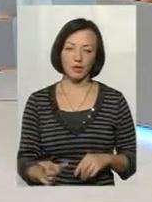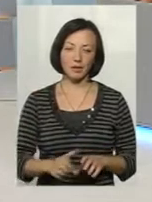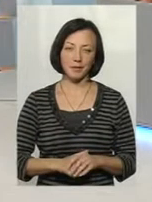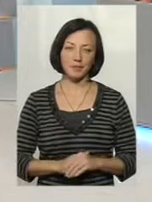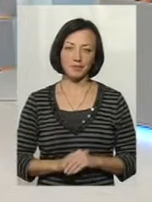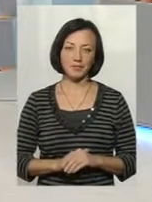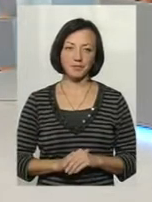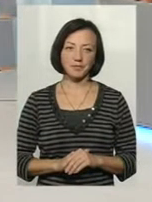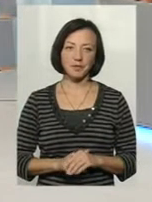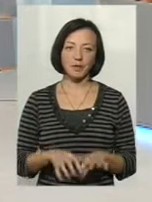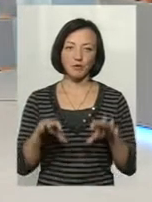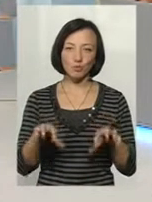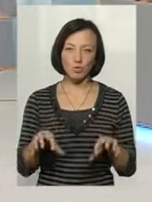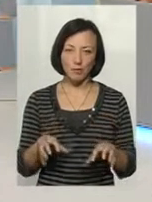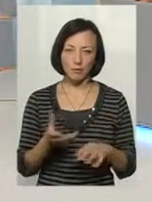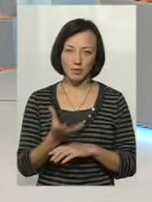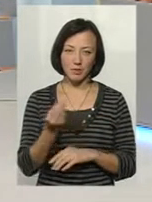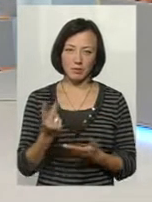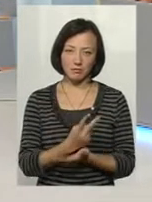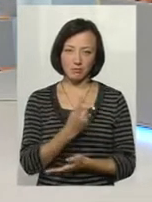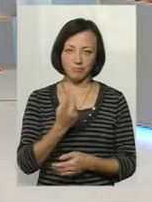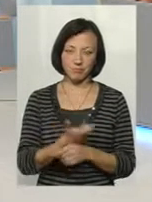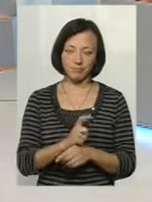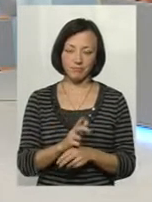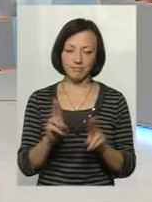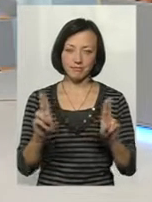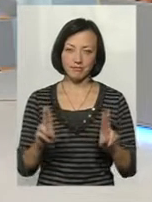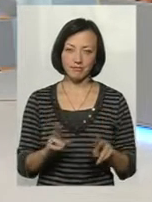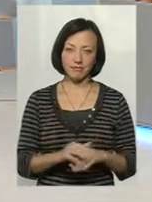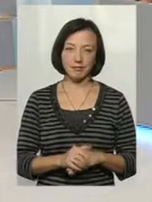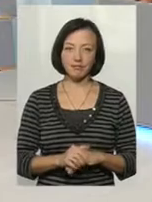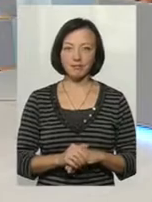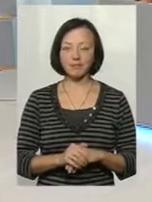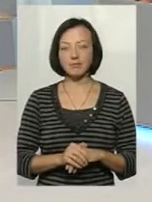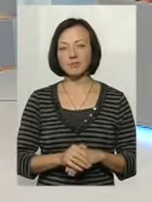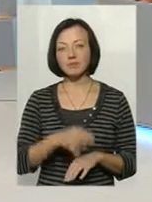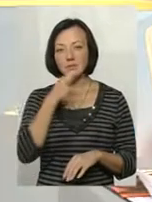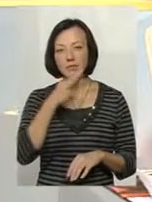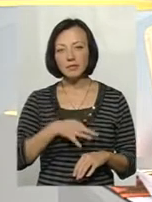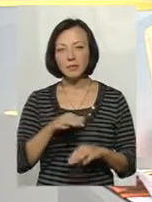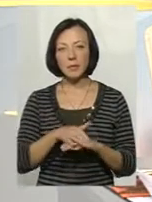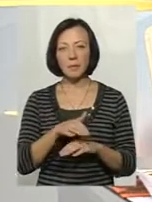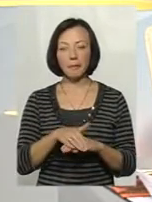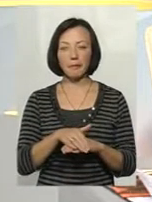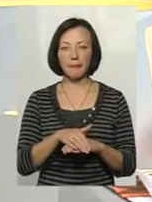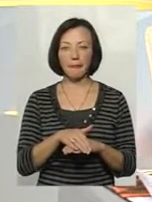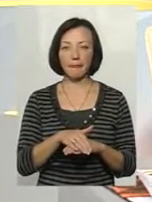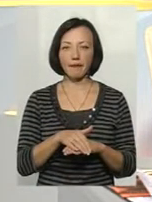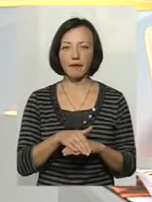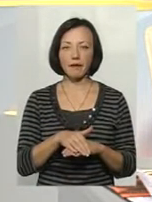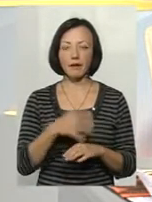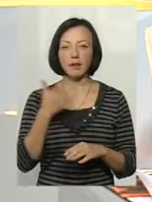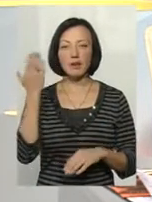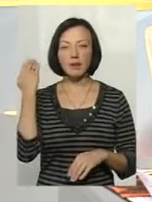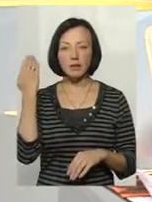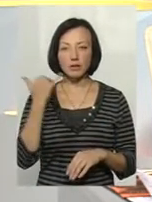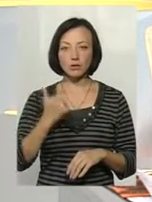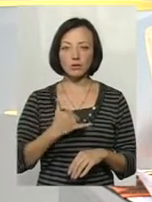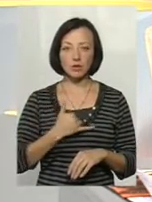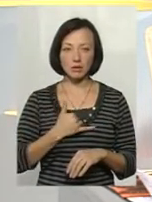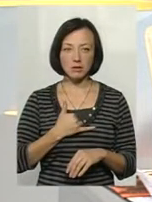користувача. Скупий платить двічі. Як правило. Скажіть, будь ласка, пане Леоніде, свого часу в